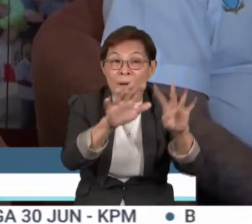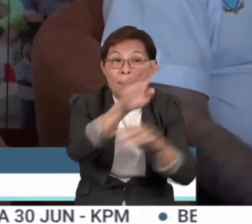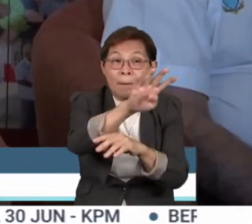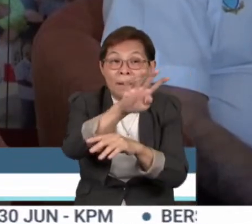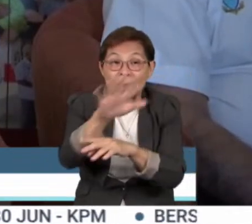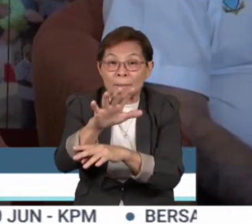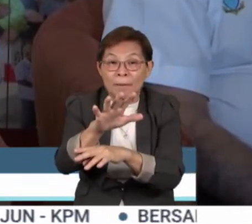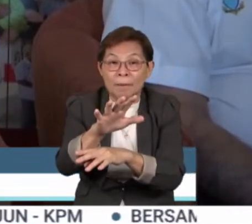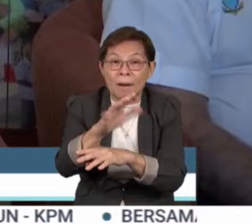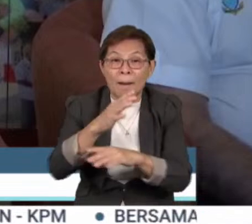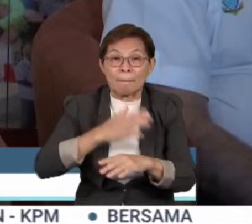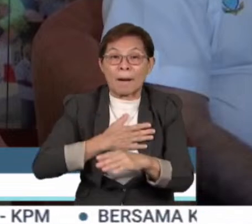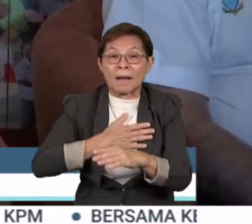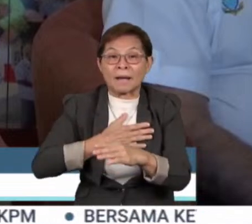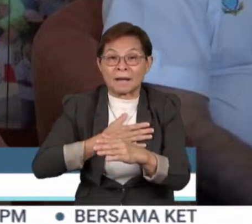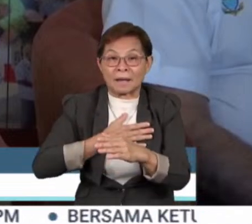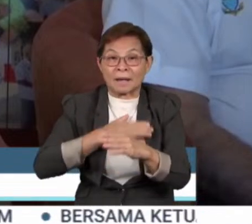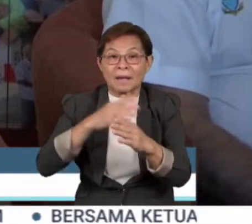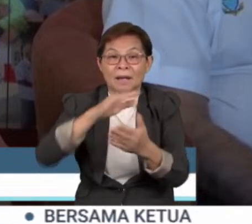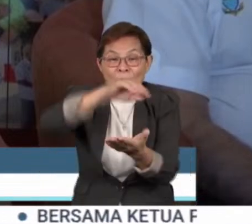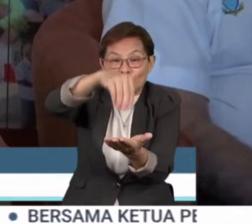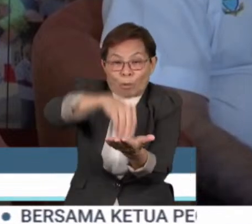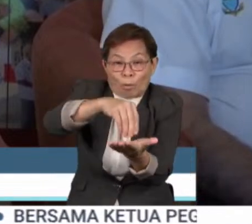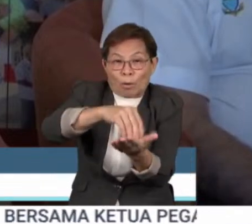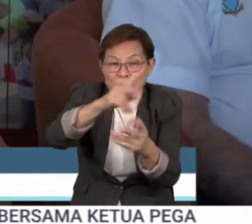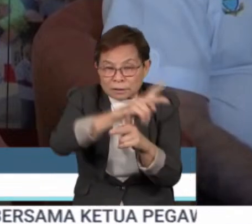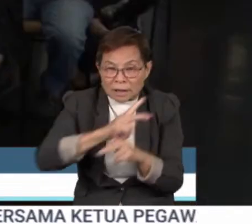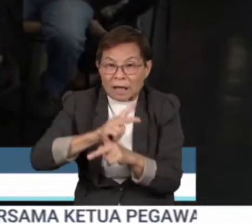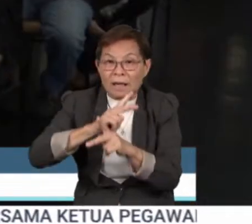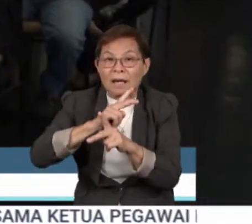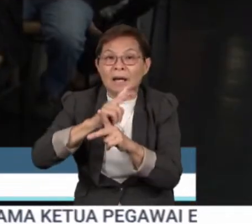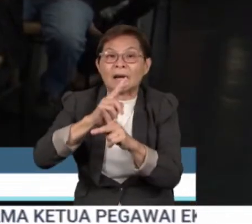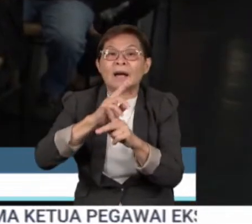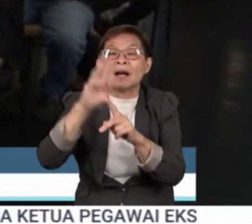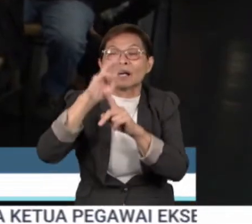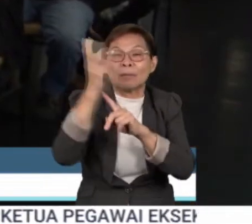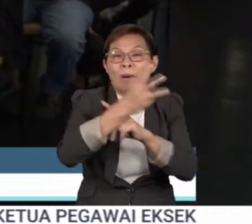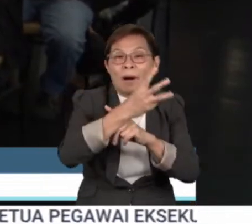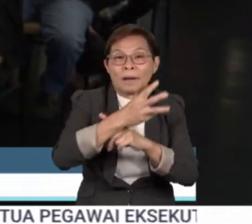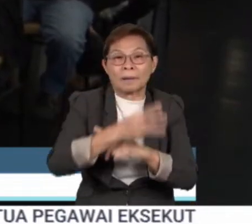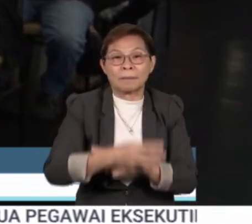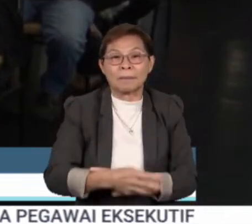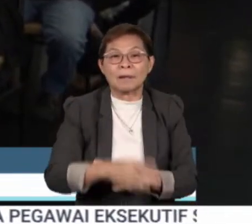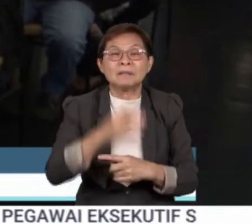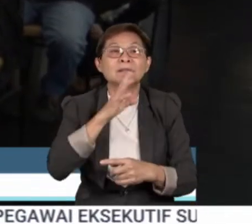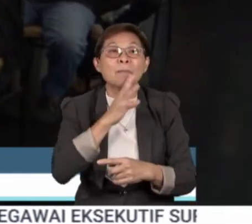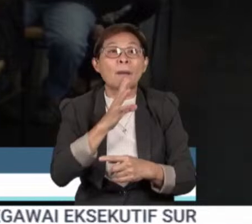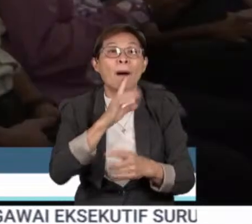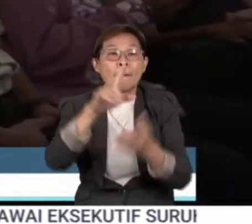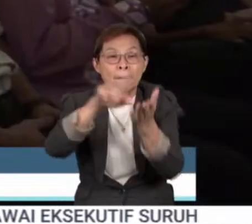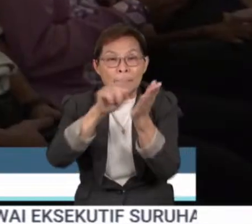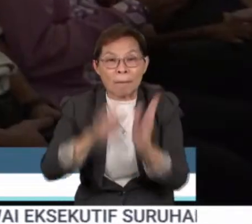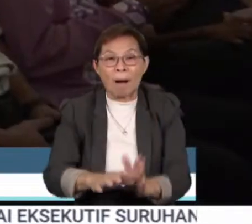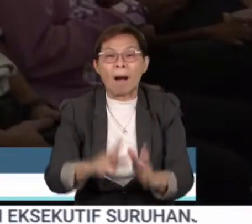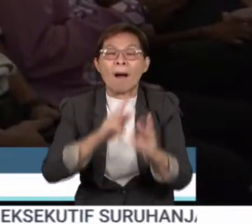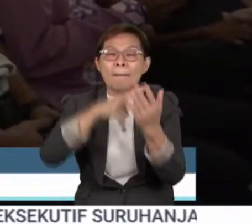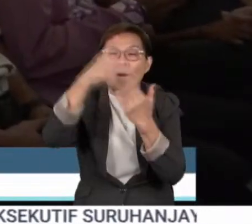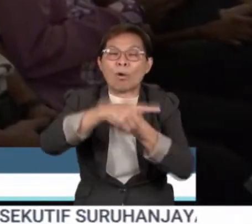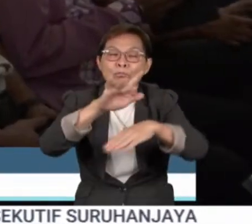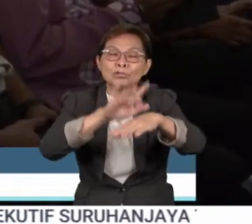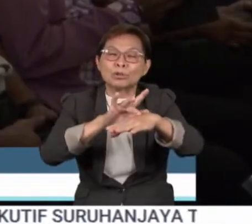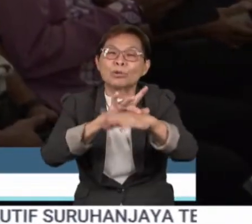buah MyKiosk untuk menjaga kebajikan penjaja-penjaja. Beliau berkata demikian kepada pemberita selepas program Sentuhan